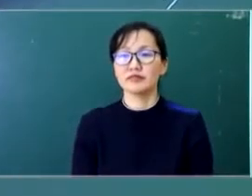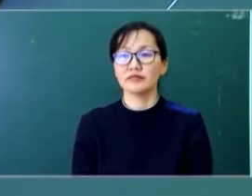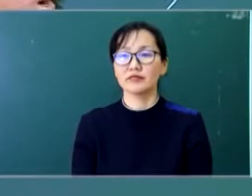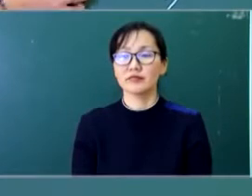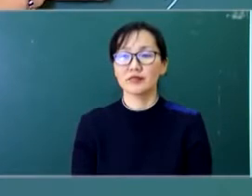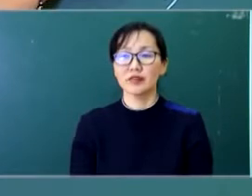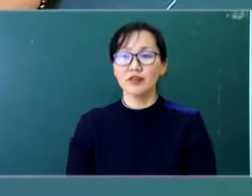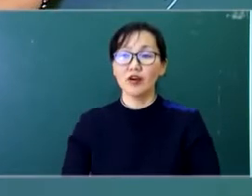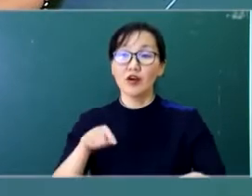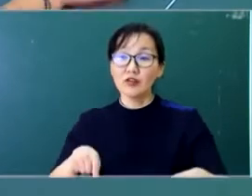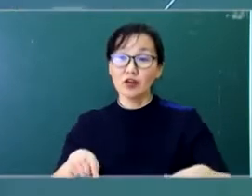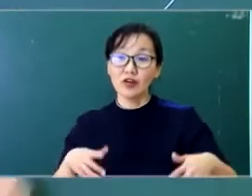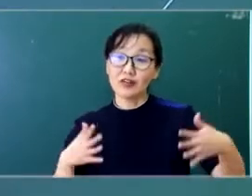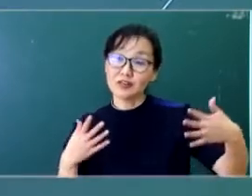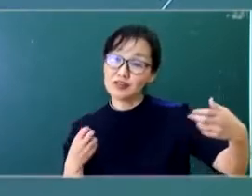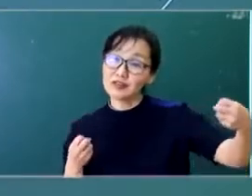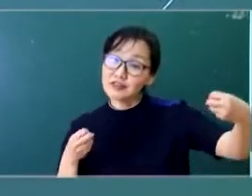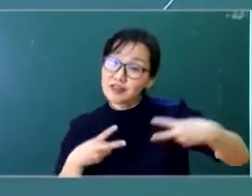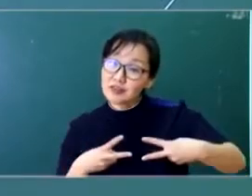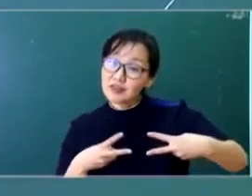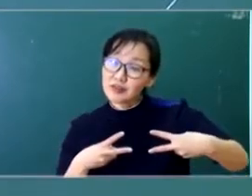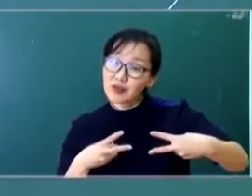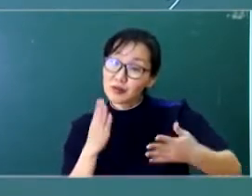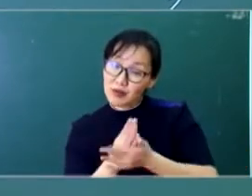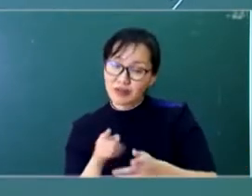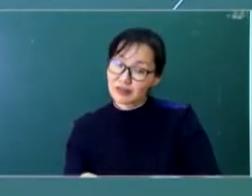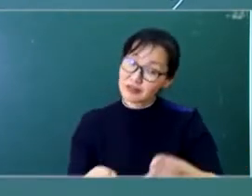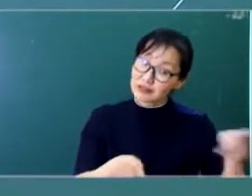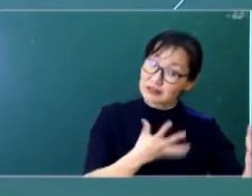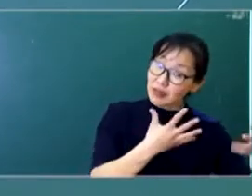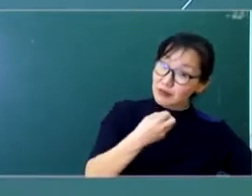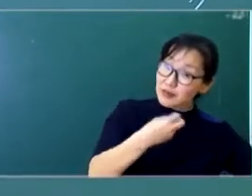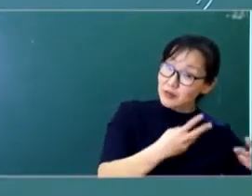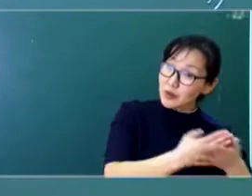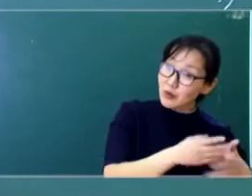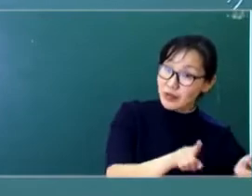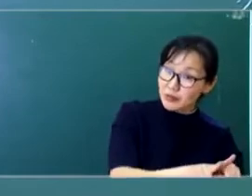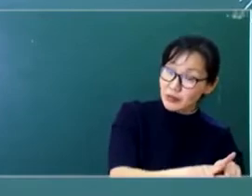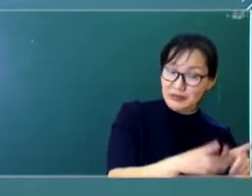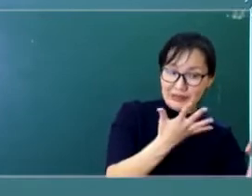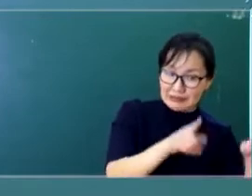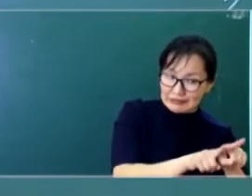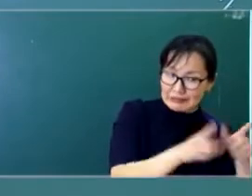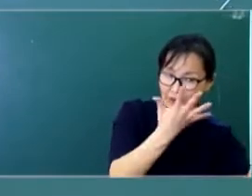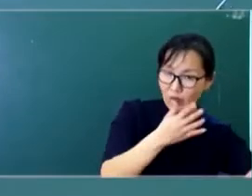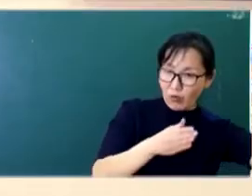5 тэнцүү хуваач. Ингээд нийт бид нар 10 тэнцүү хуваалаа. За тэгвэл